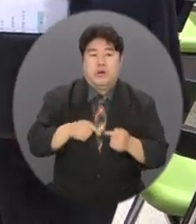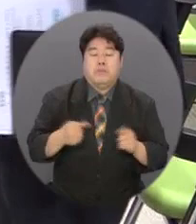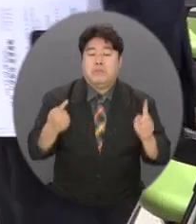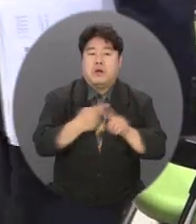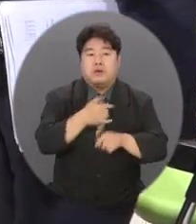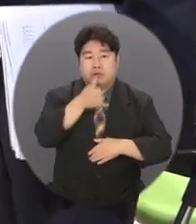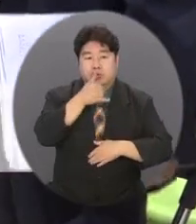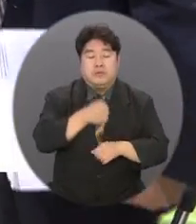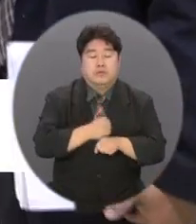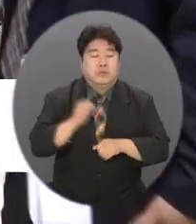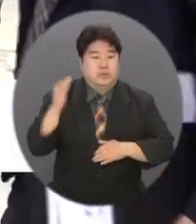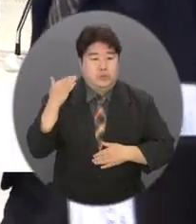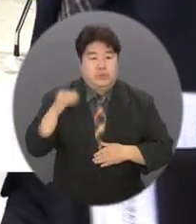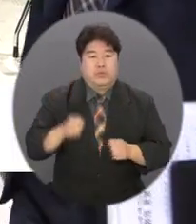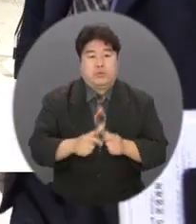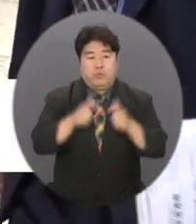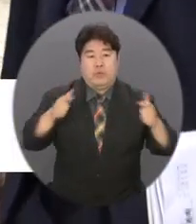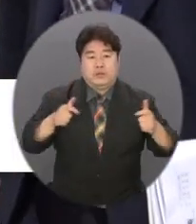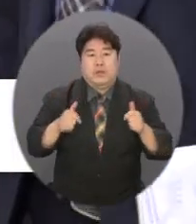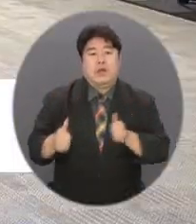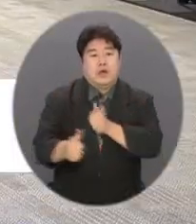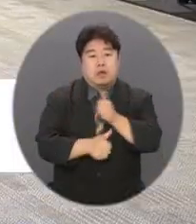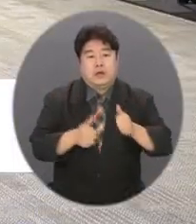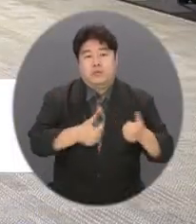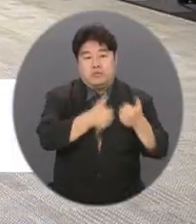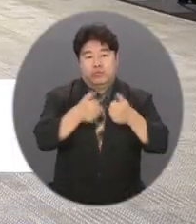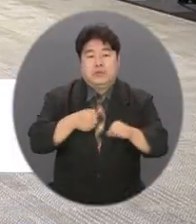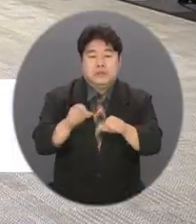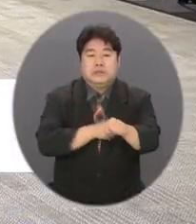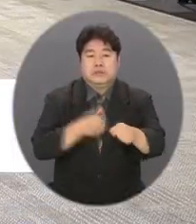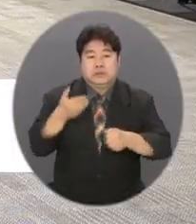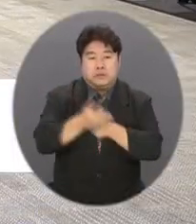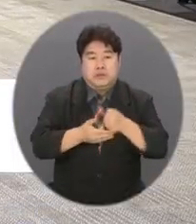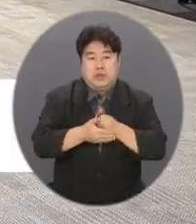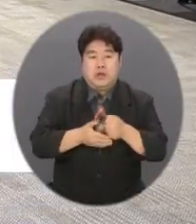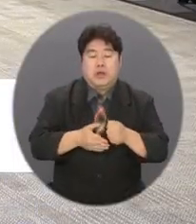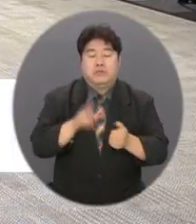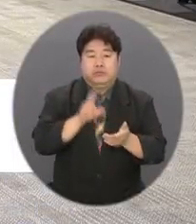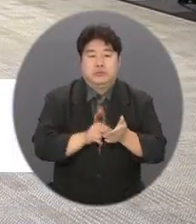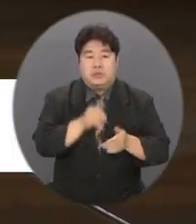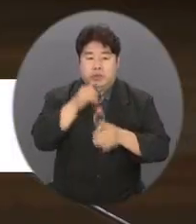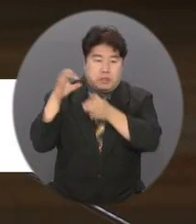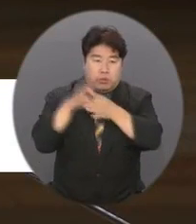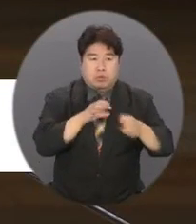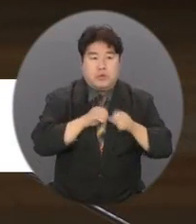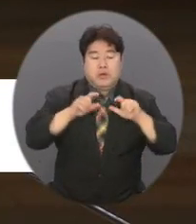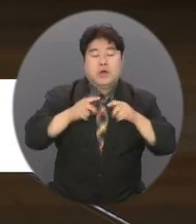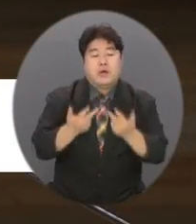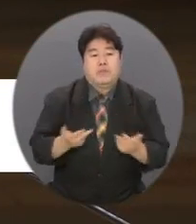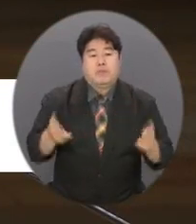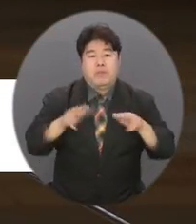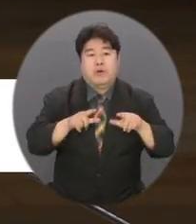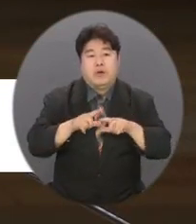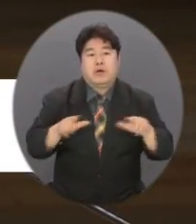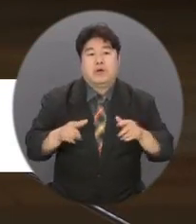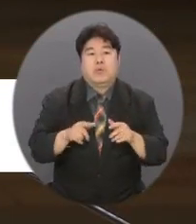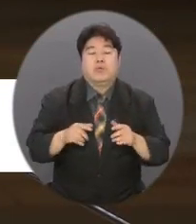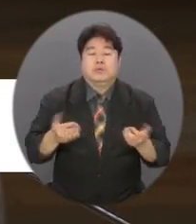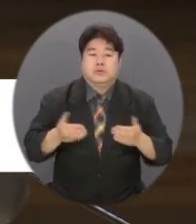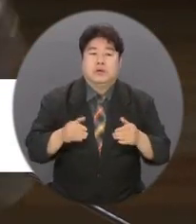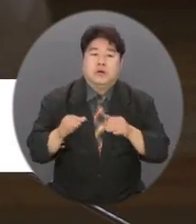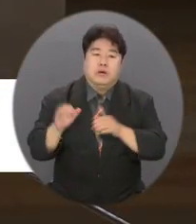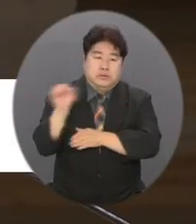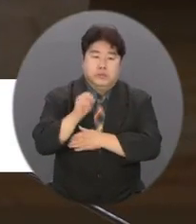같습니다 최근 확대간부회의에서 는 특혜 시비가 끊이지 않았던 민감 공원 사업을 흔들림 없이 추진하라 고 당부해 는데